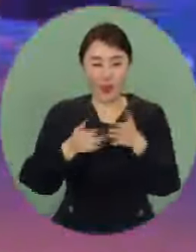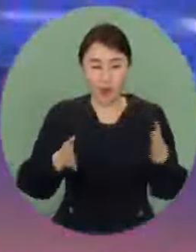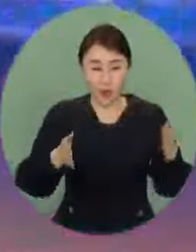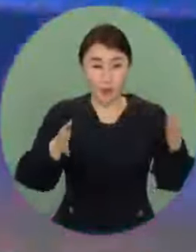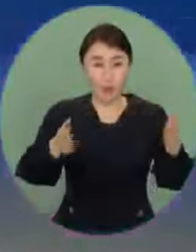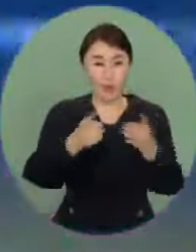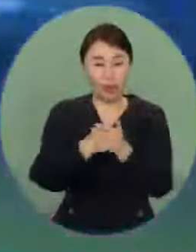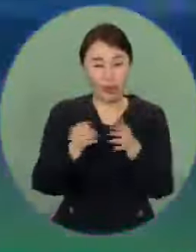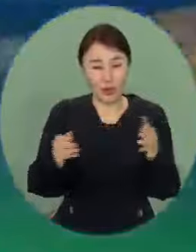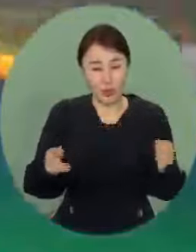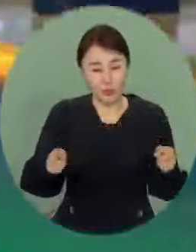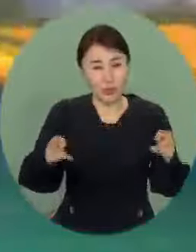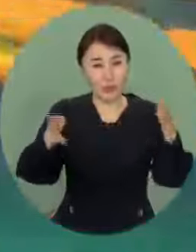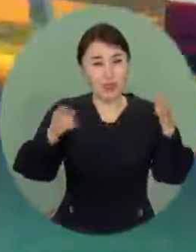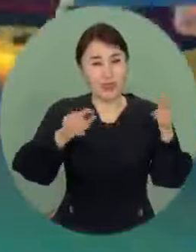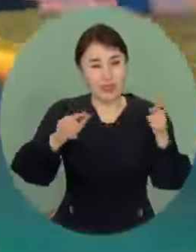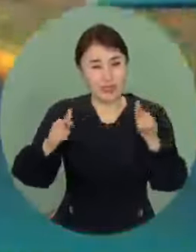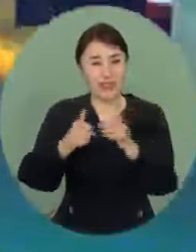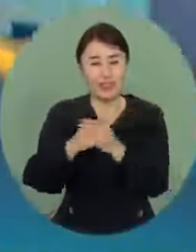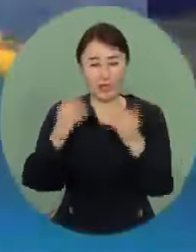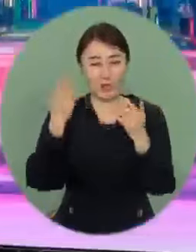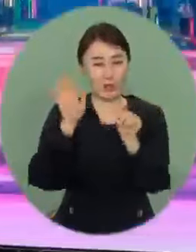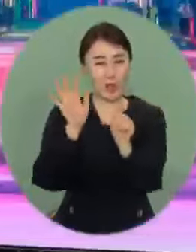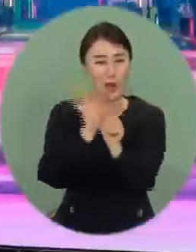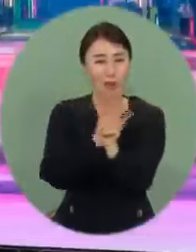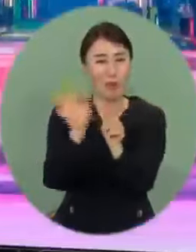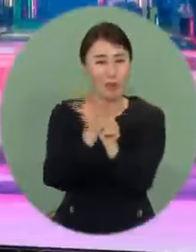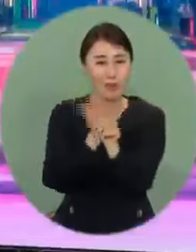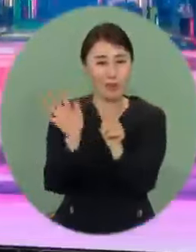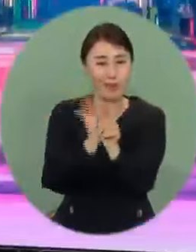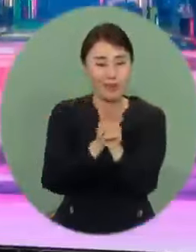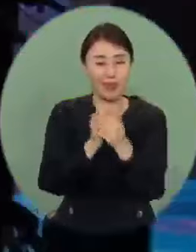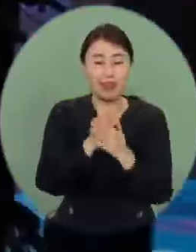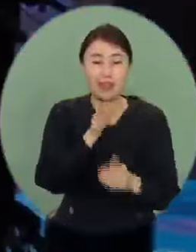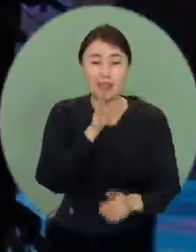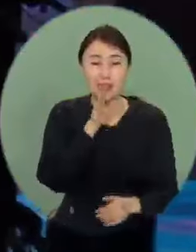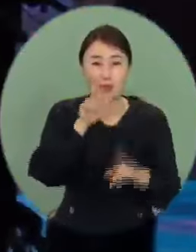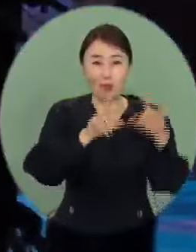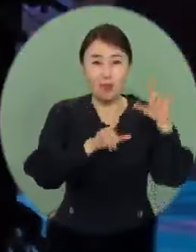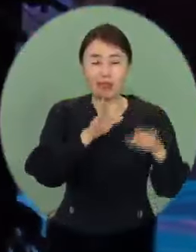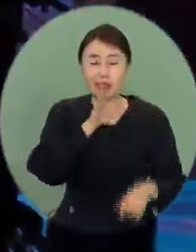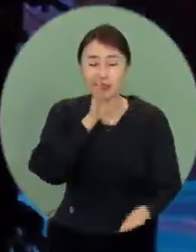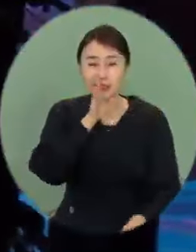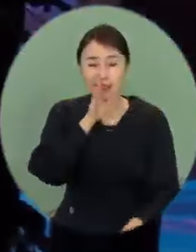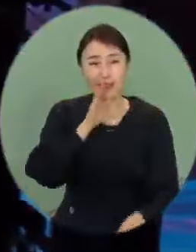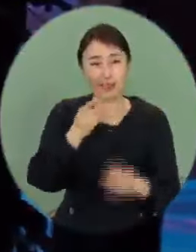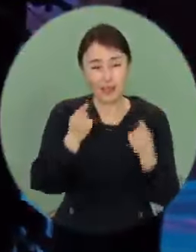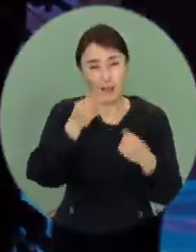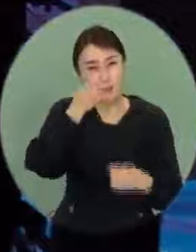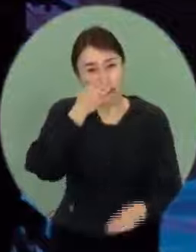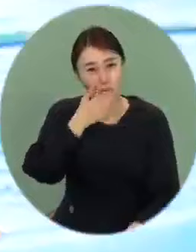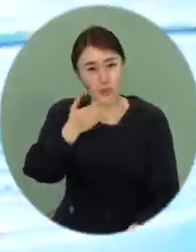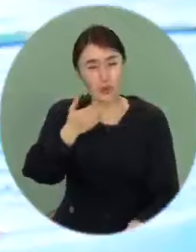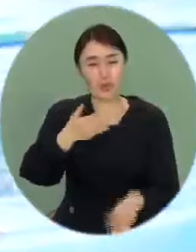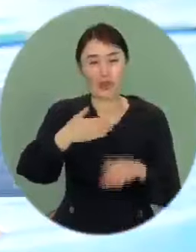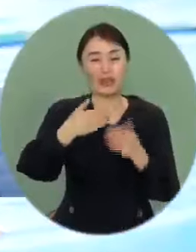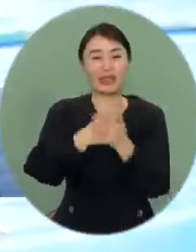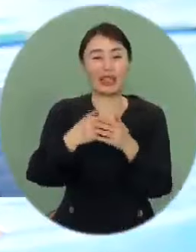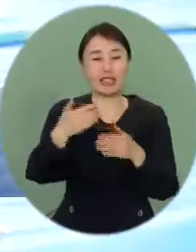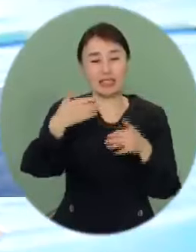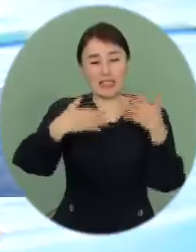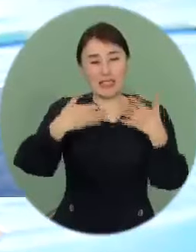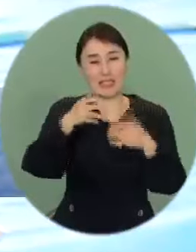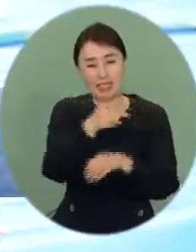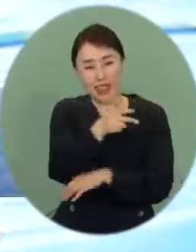경로 등 가상 공간이 시시각각 변합니다 현실 세계를 실감 있게 구현한 XR 스튜디오입니다 영화 특수